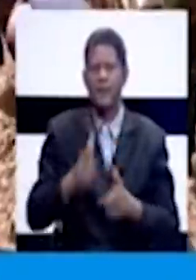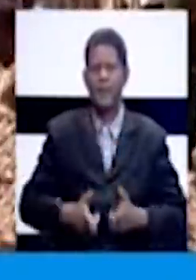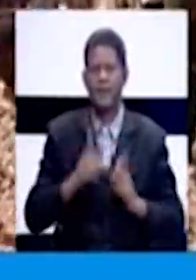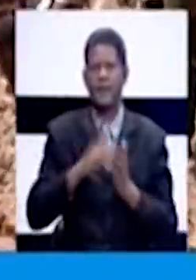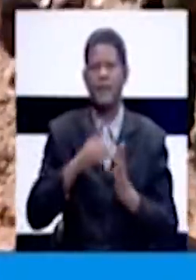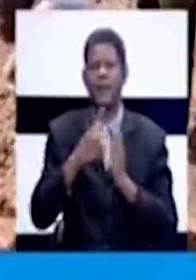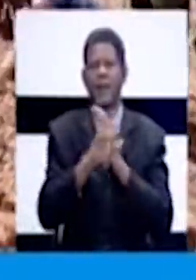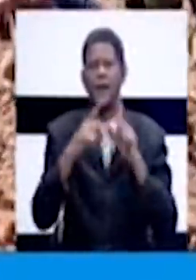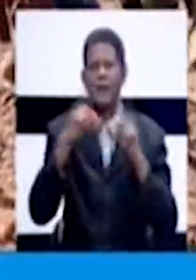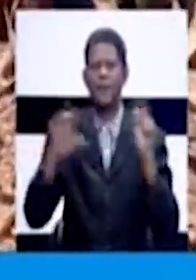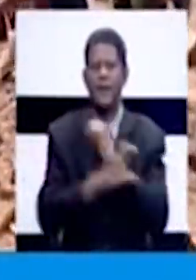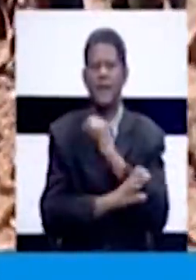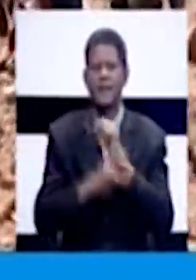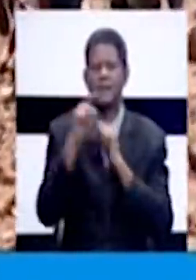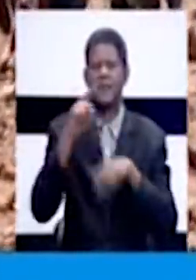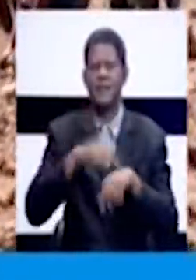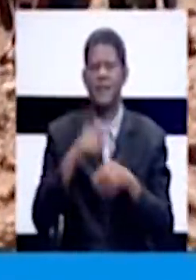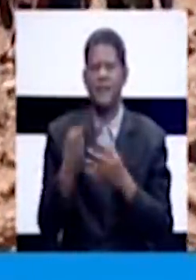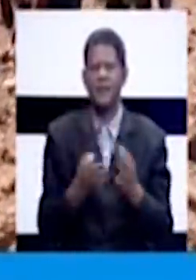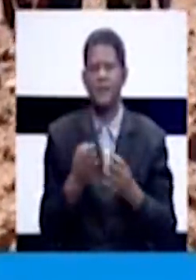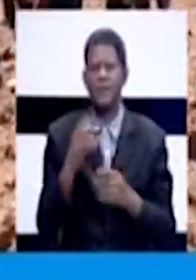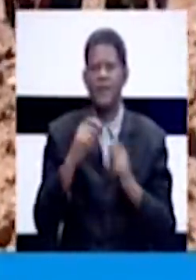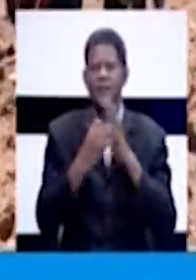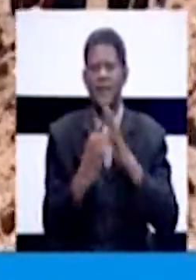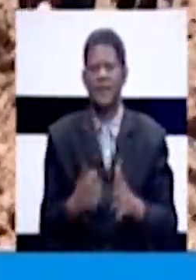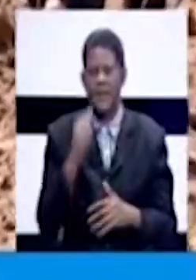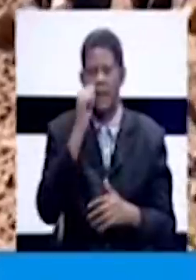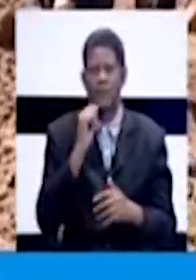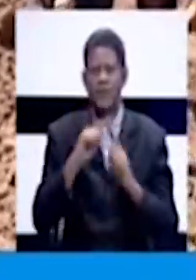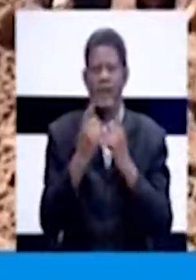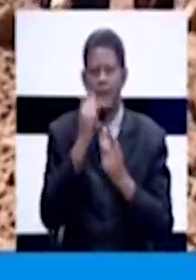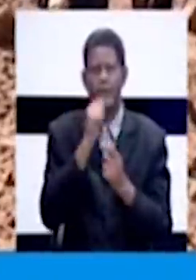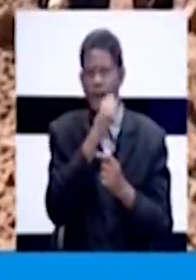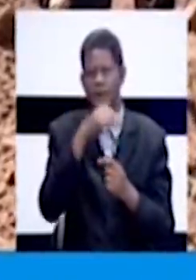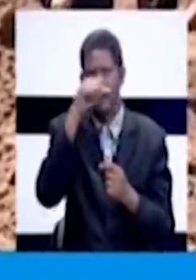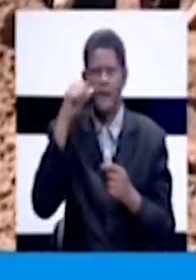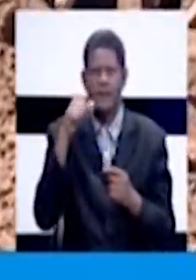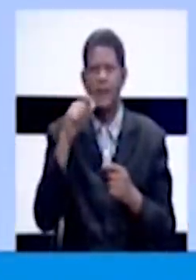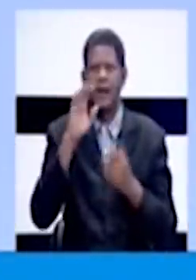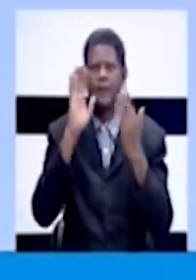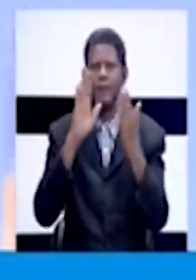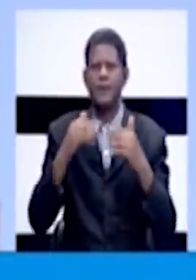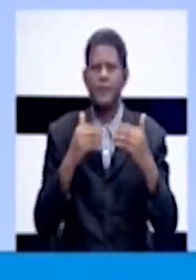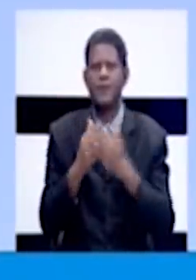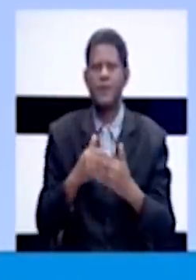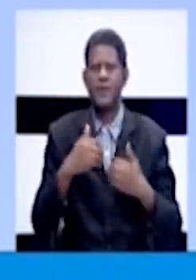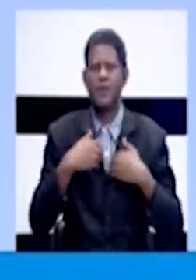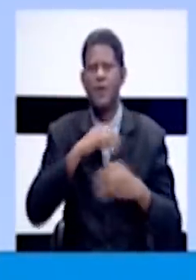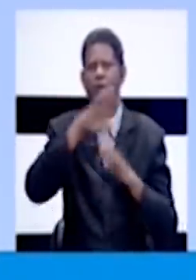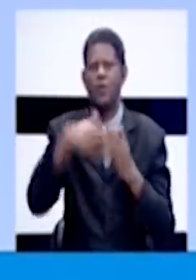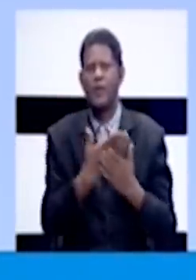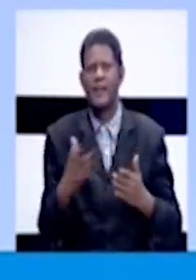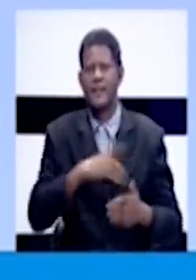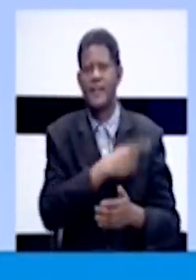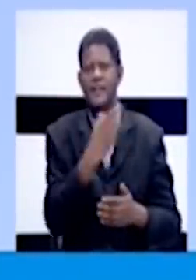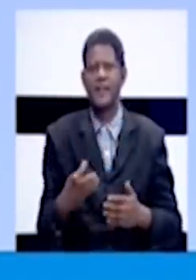ዓብዪ ዓዲ ኣብቲ እዋን ኣረጋጊፆም። ፋሽታዊ ጉጅለ አብይ አሕመድን ኢሳያስ ኣፈወርቅን ኣብ ግንባራት ብዝበፅሖም ዘሎ ኩለ መዳይ